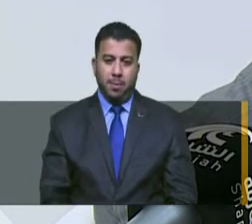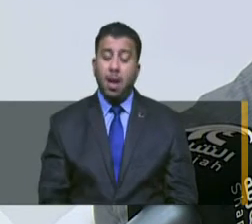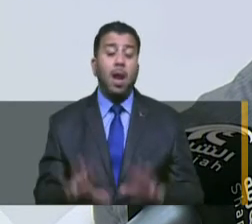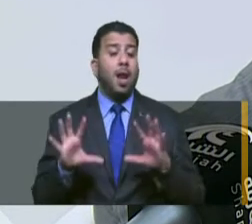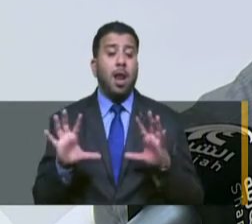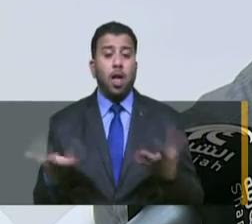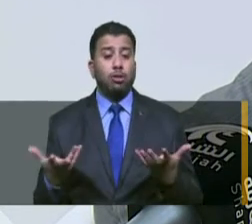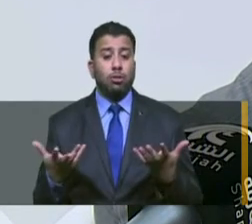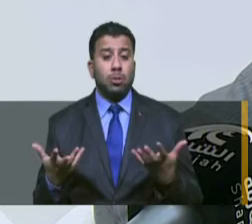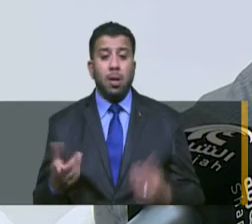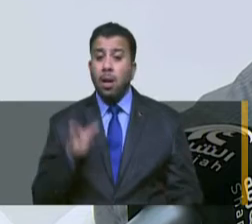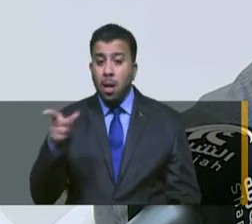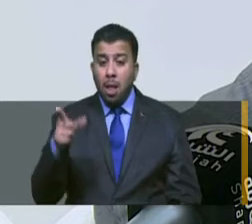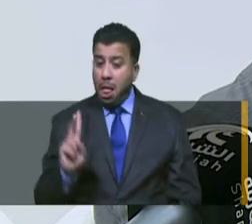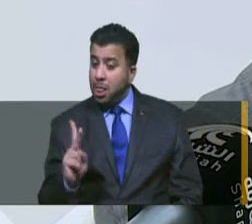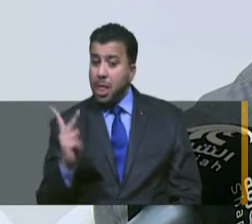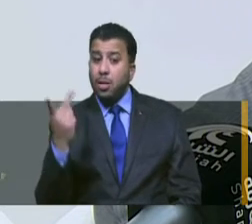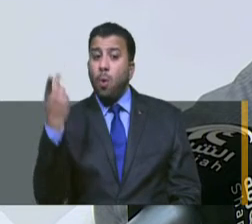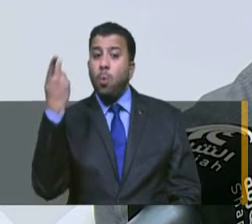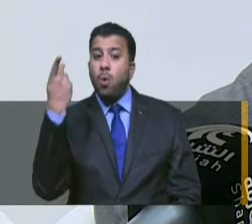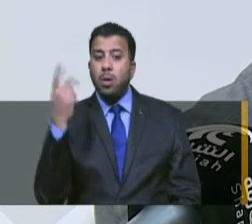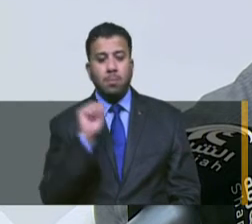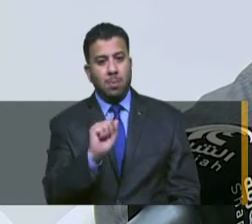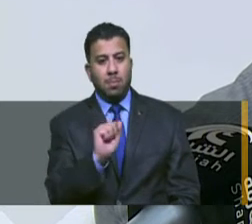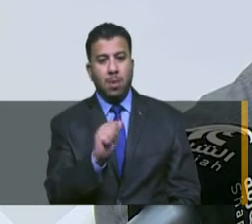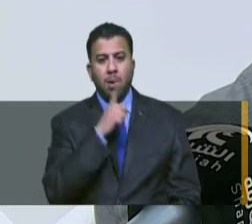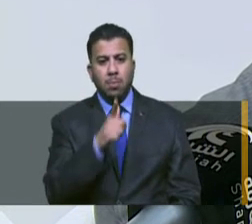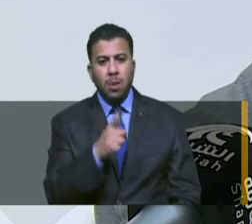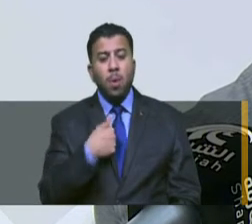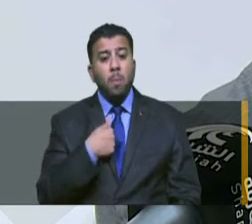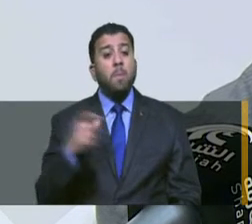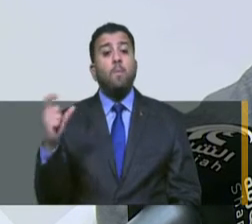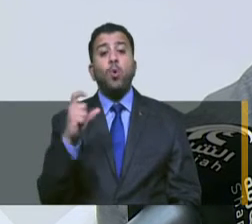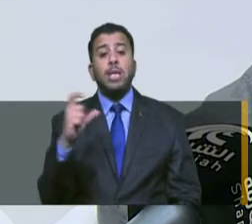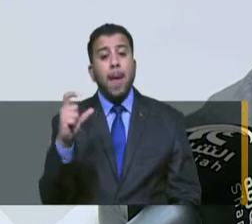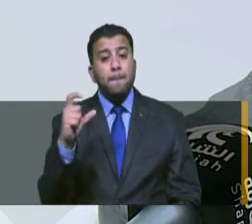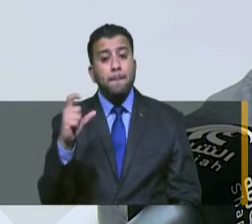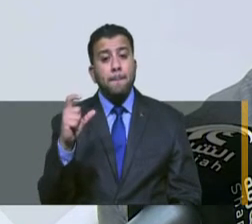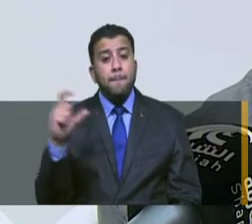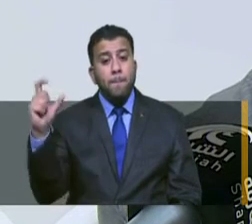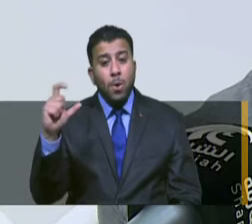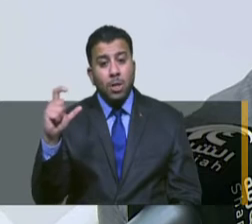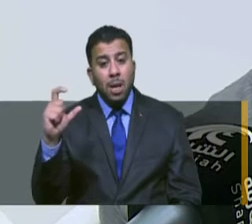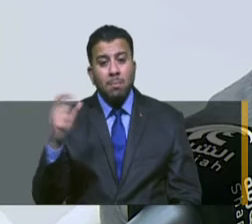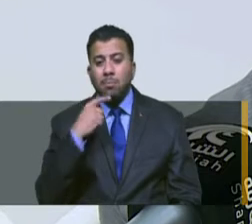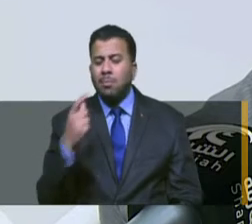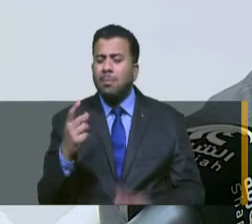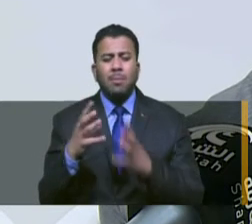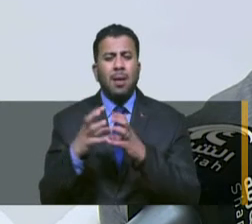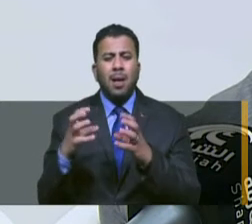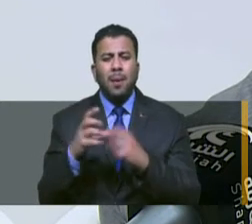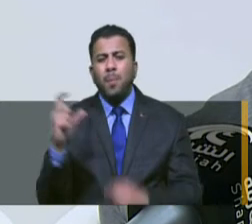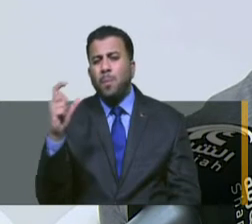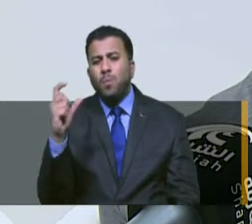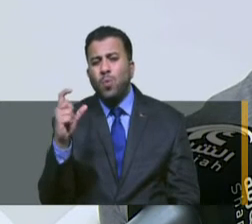ليش؟ لأن هذا التطور ما هو. ولذلك لما أقول مسلمين ما أجلس أنا أحلل هذا، أقول